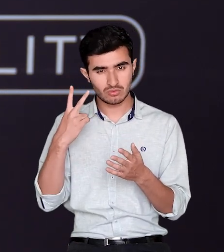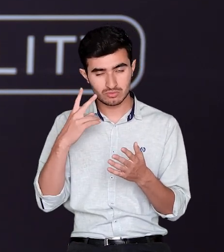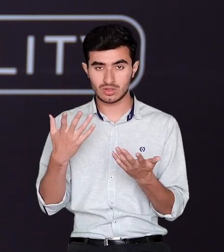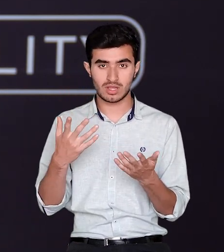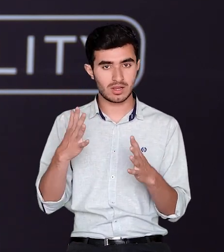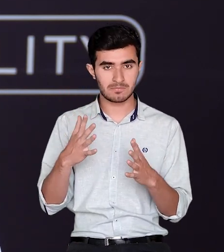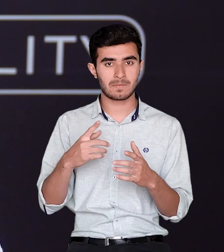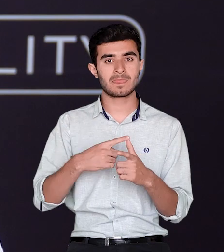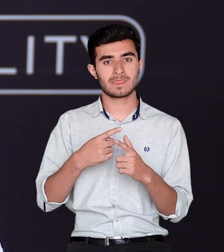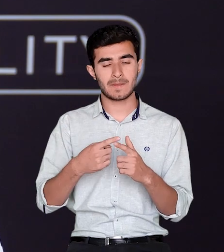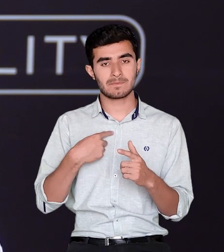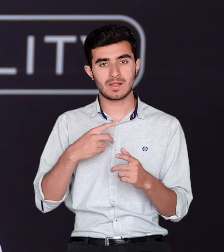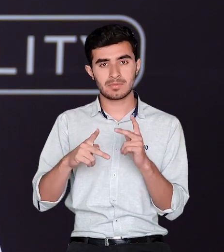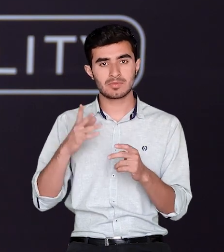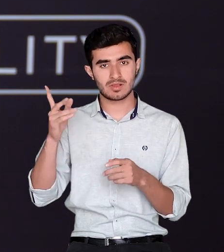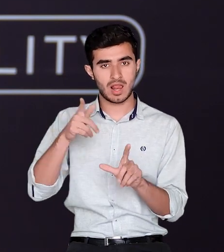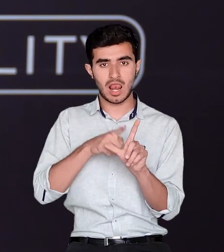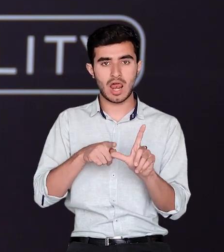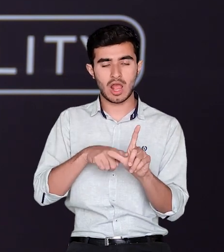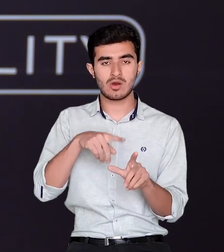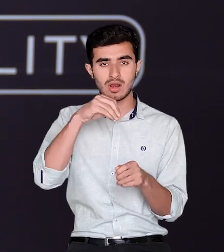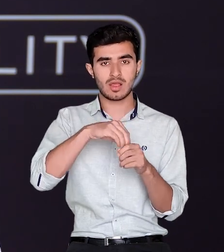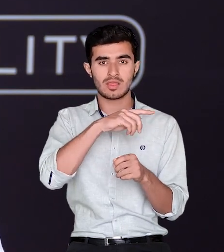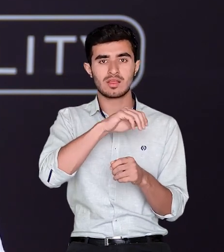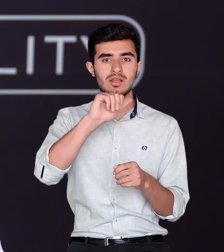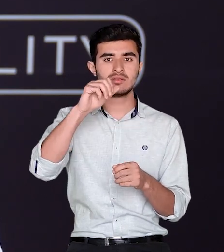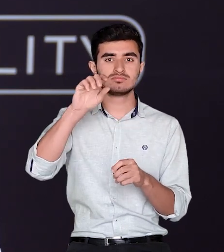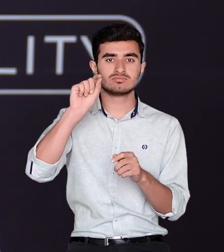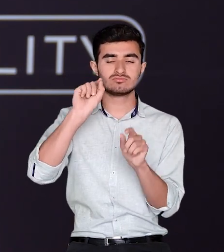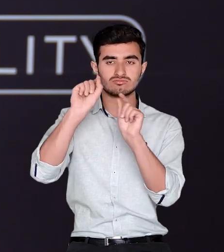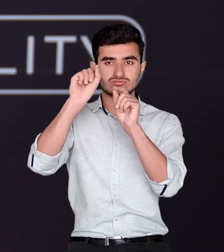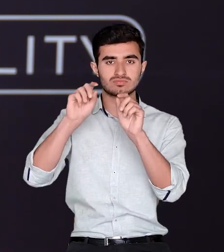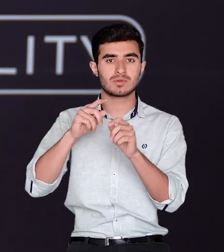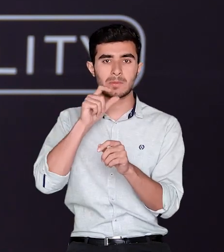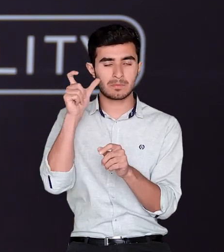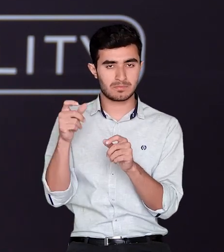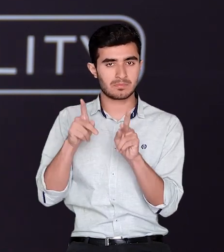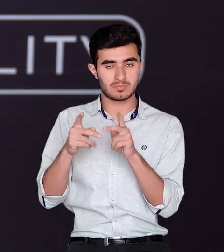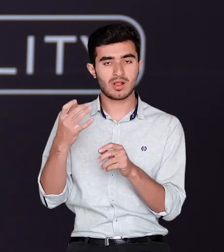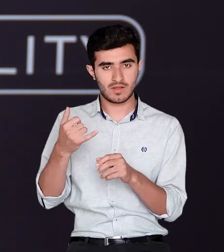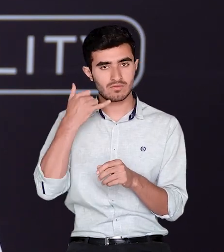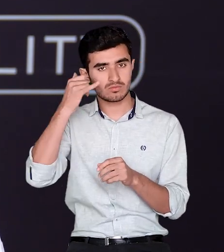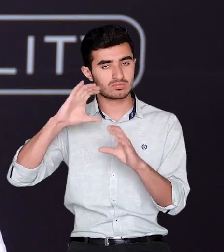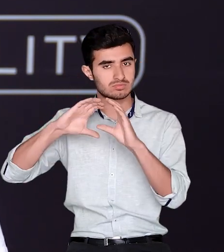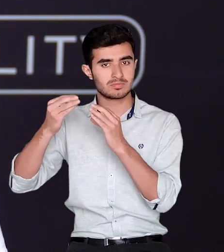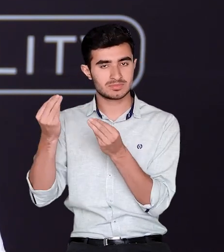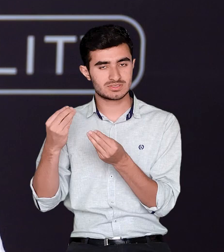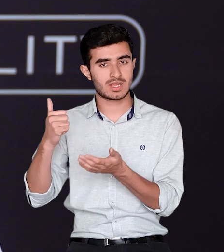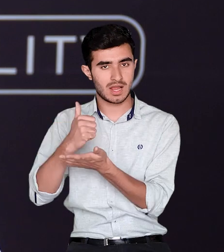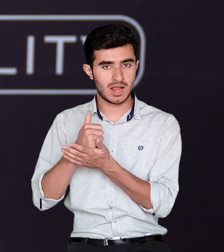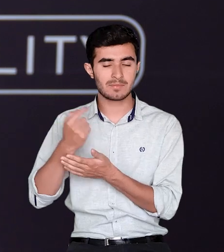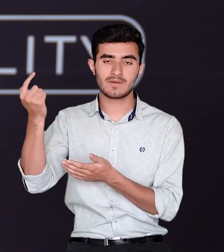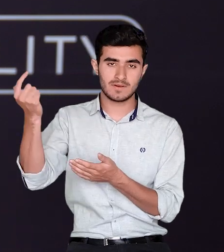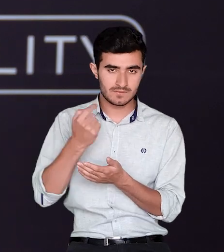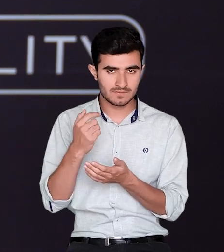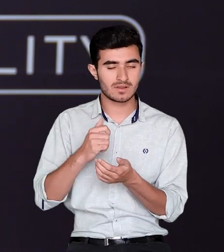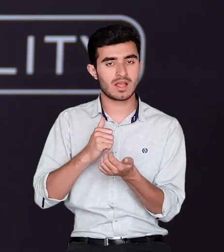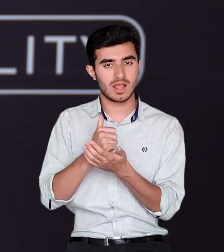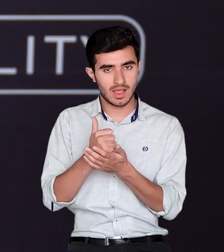था कि कैसे आपने ऑपरेट करना है। इस तरह मेरा इंटरेस्ट डेवलप होता गया स्लोली बाय स्लोली। वहाँ से फिर मैंने